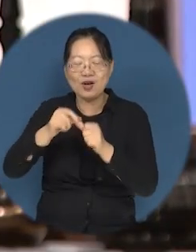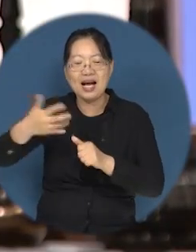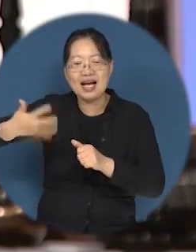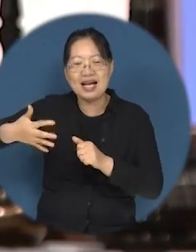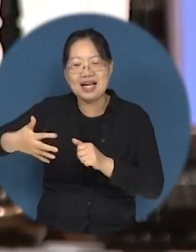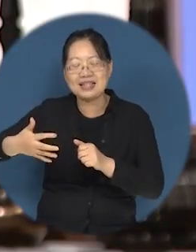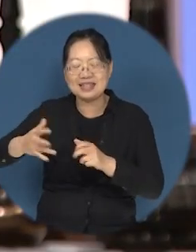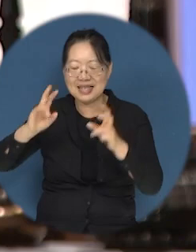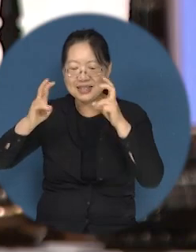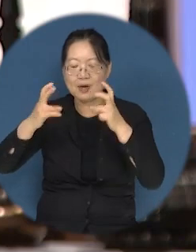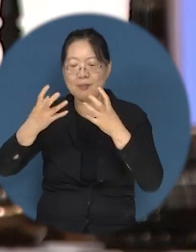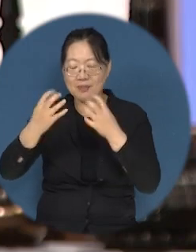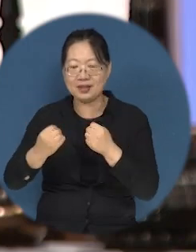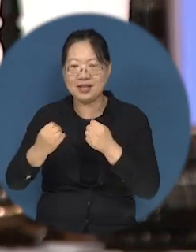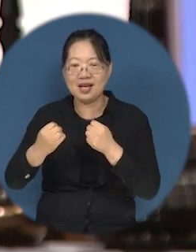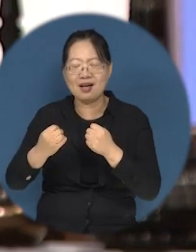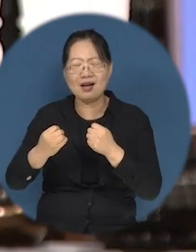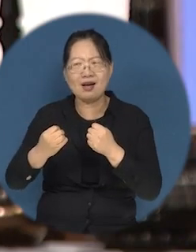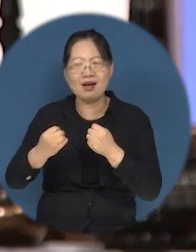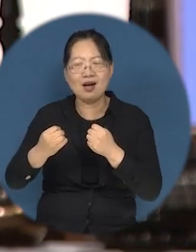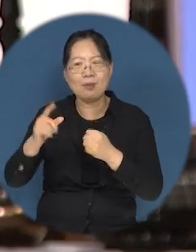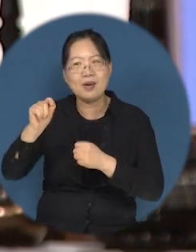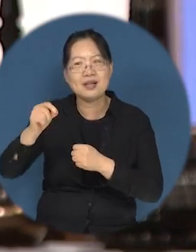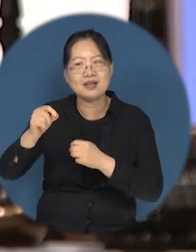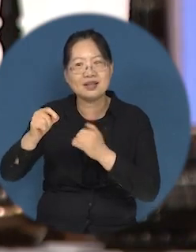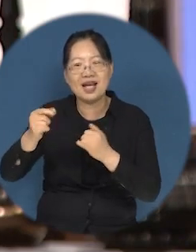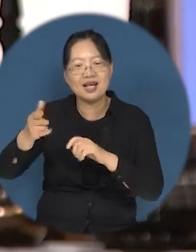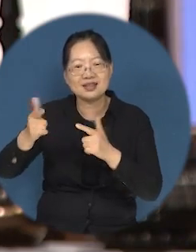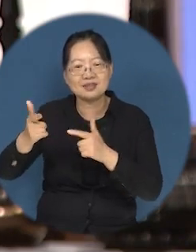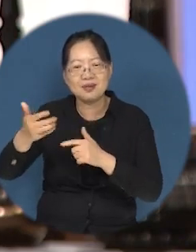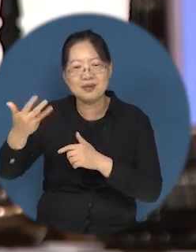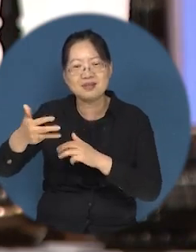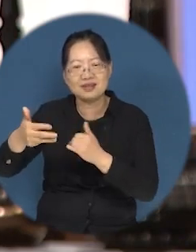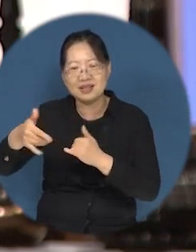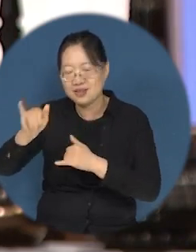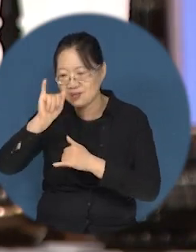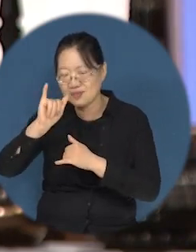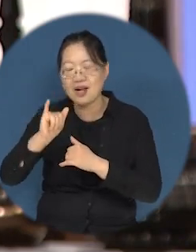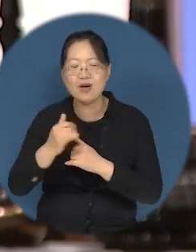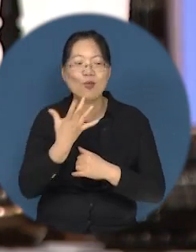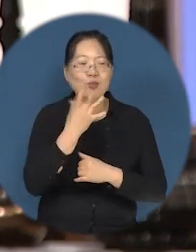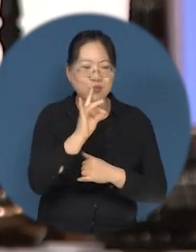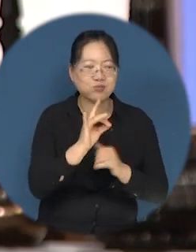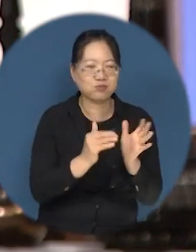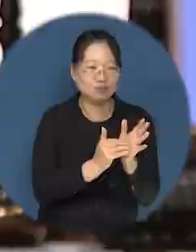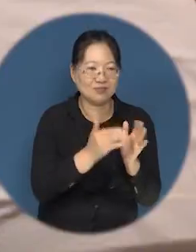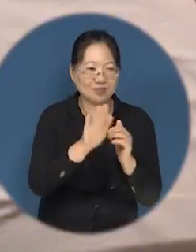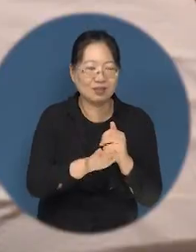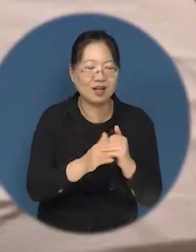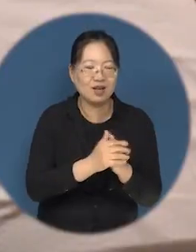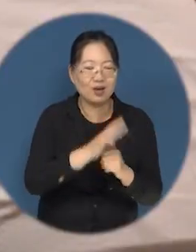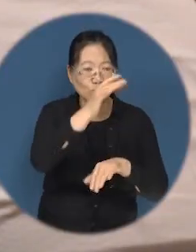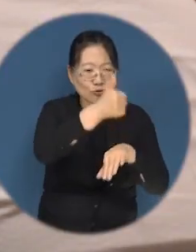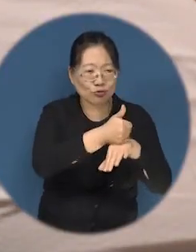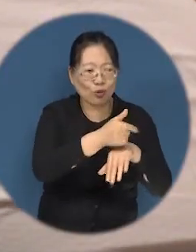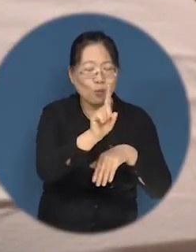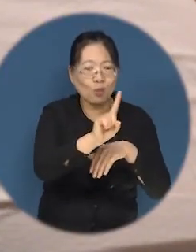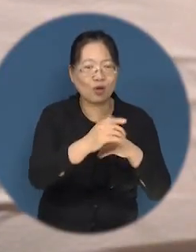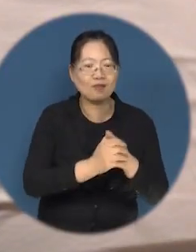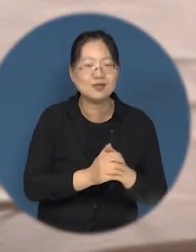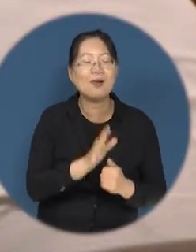채용을 완전히 못한 곳이 아직도 거의 뭐 만 개는 안 되는데 8,000개 됩니다. 그래서 물론 그렇습니다만 예, 예.